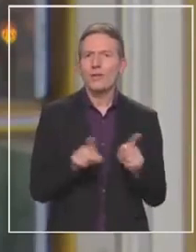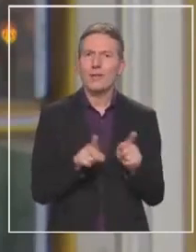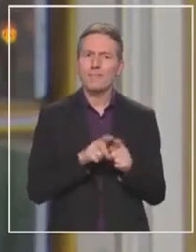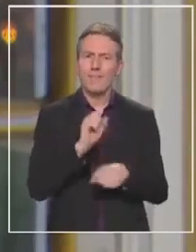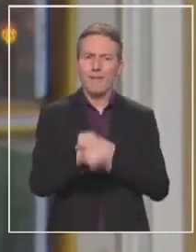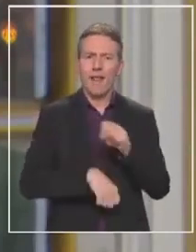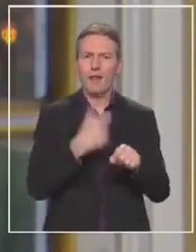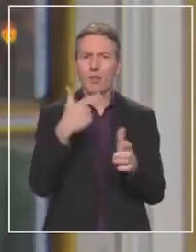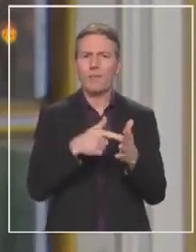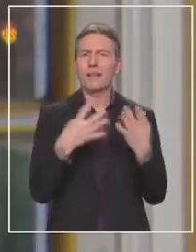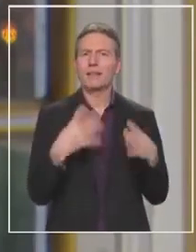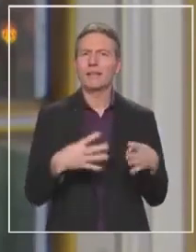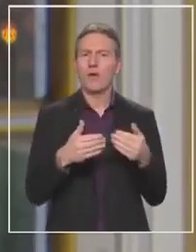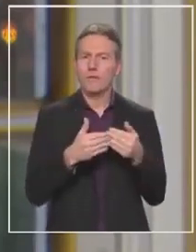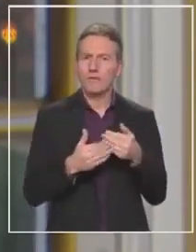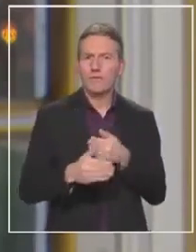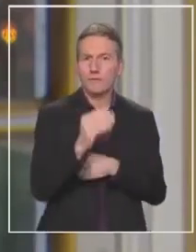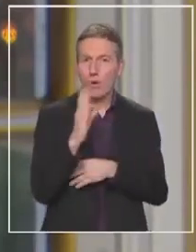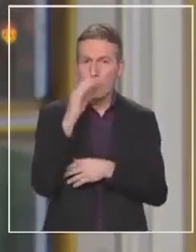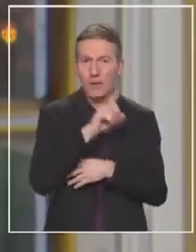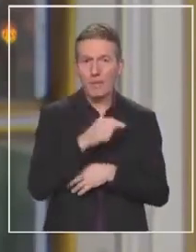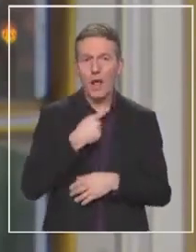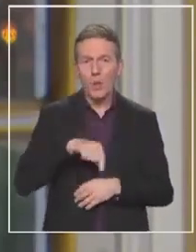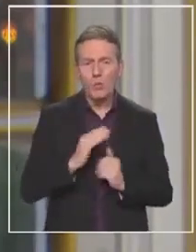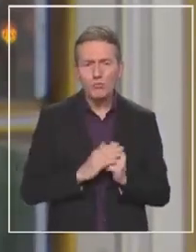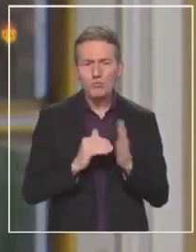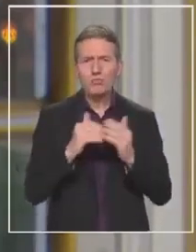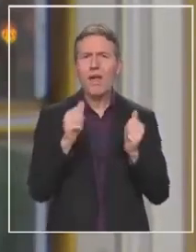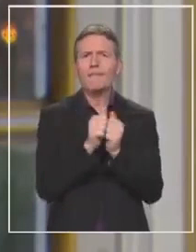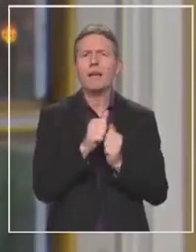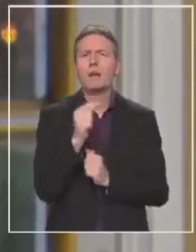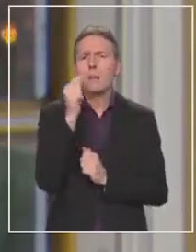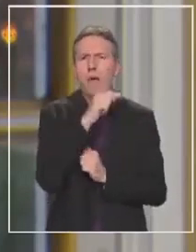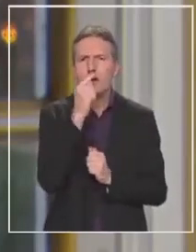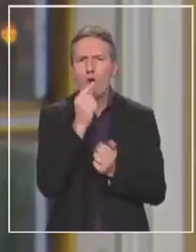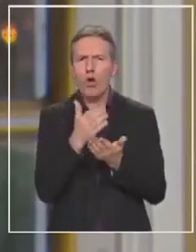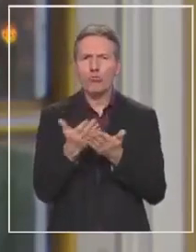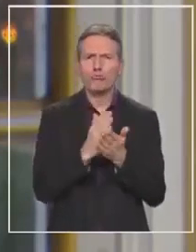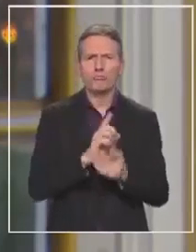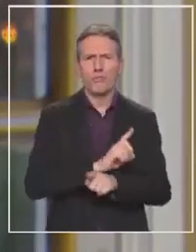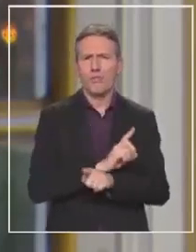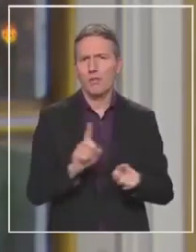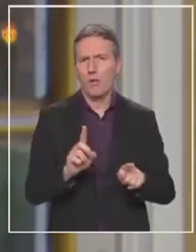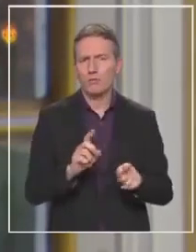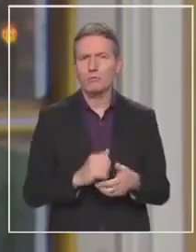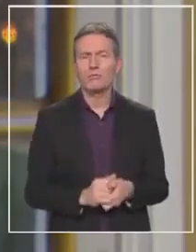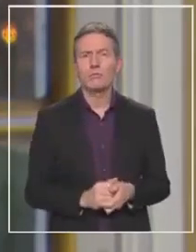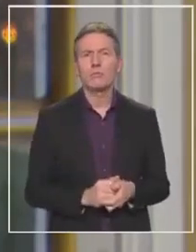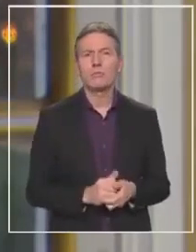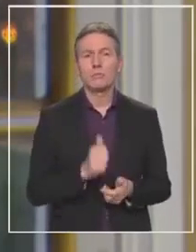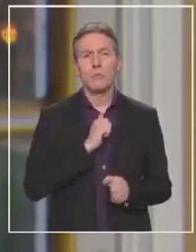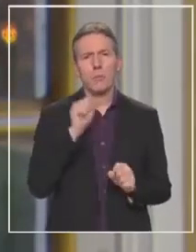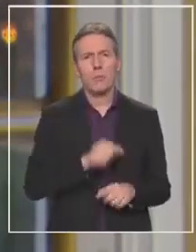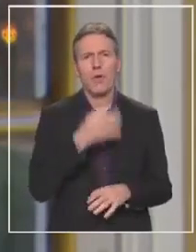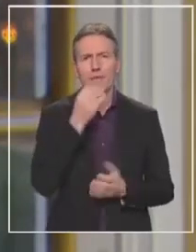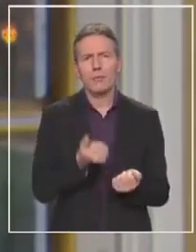2019 de ne pas oublier qu'on ne bâtit rien sur des mensonges ou des ambiguïtés or je dois bien dire que depuis